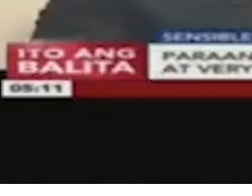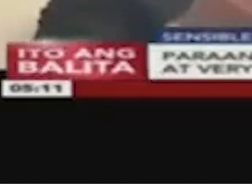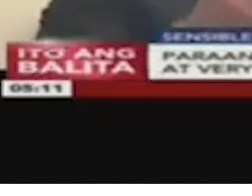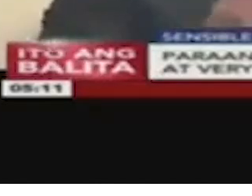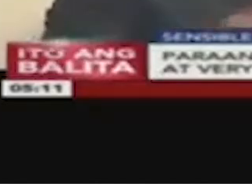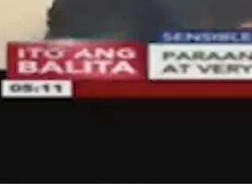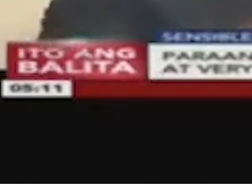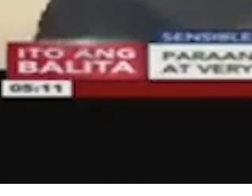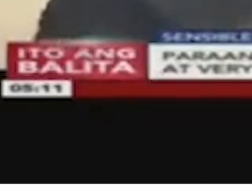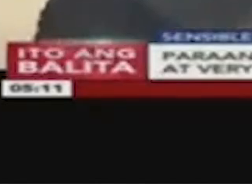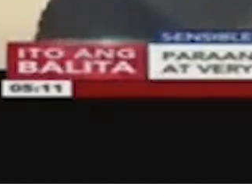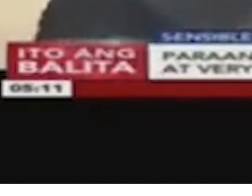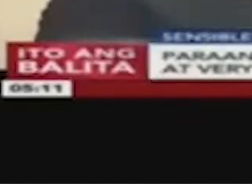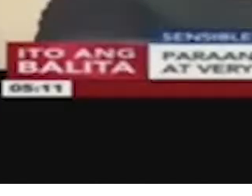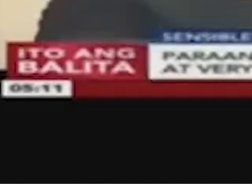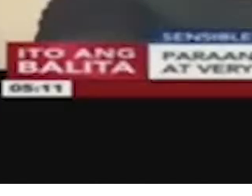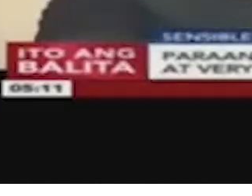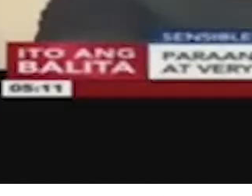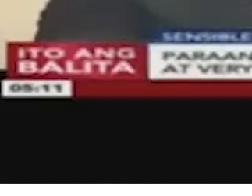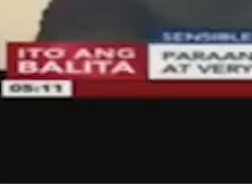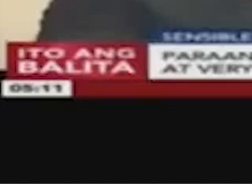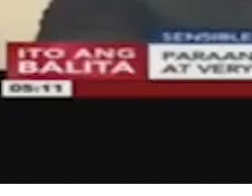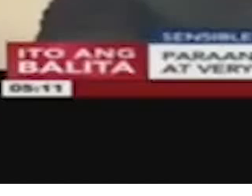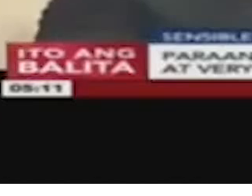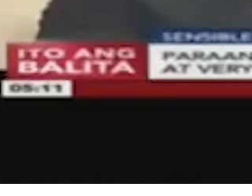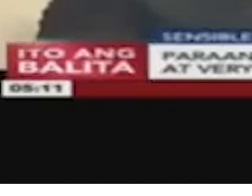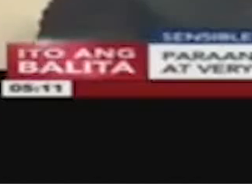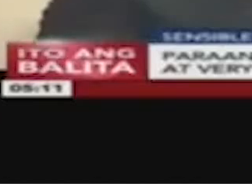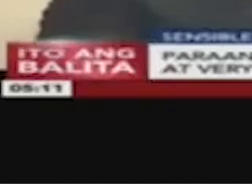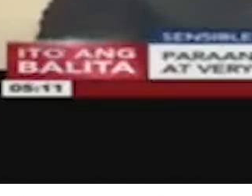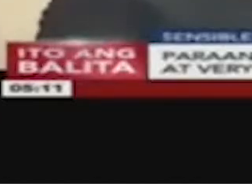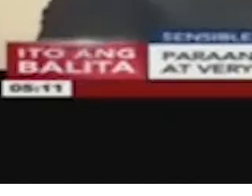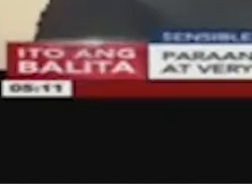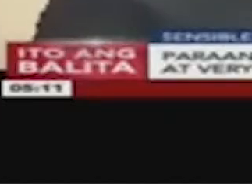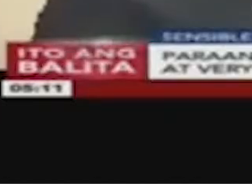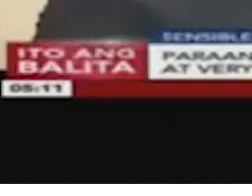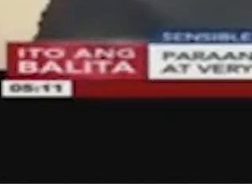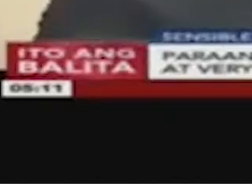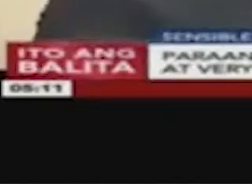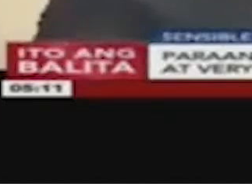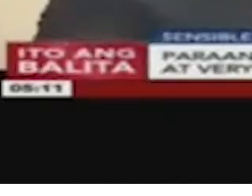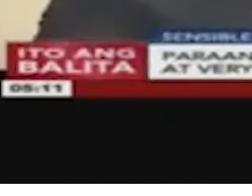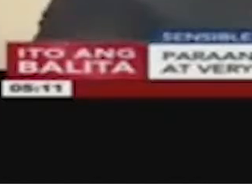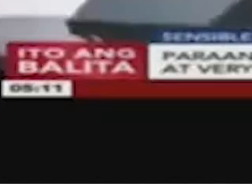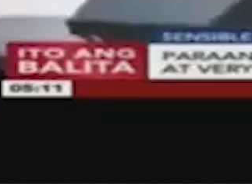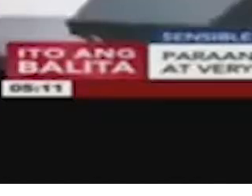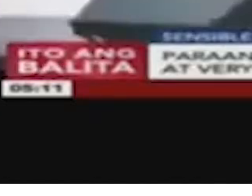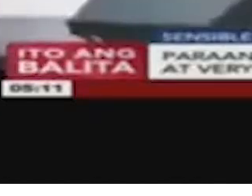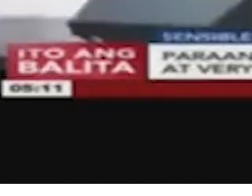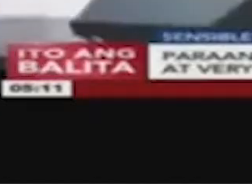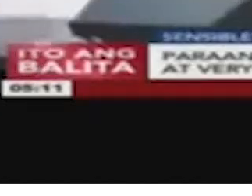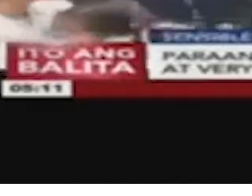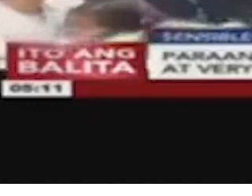na para lana kang Ka-Eli Soriano. Congratulations, Ka-Eli.